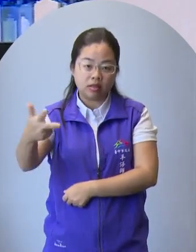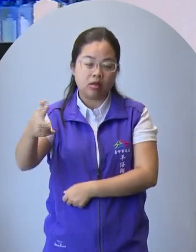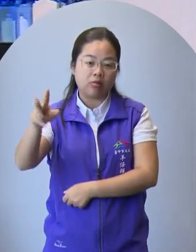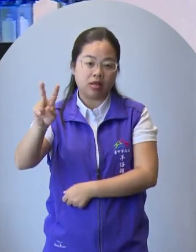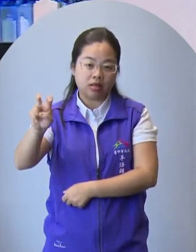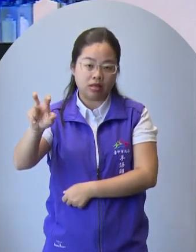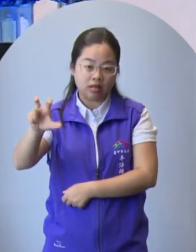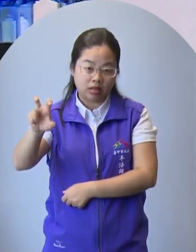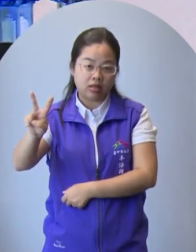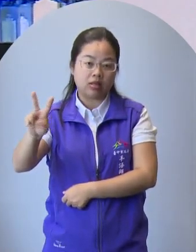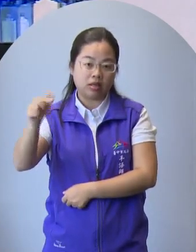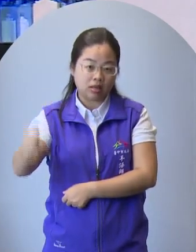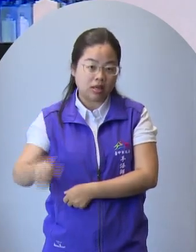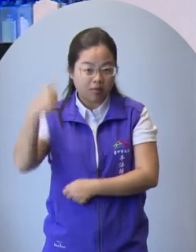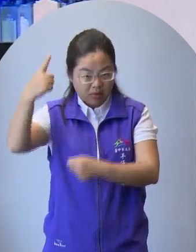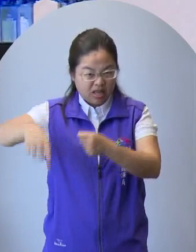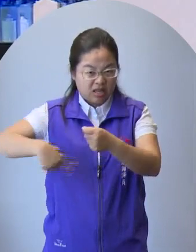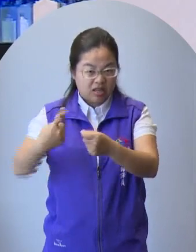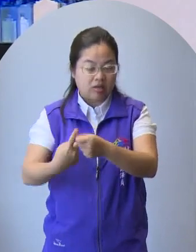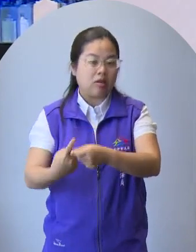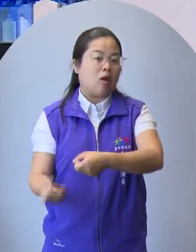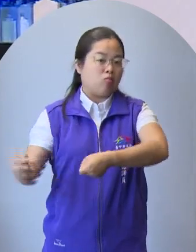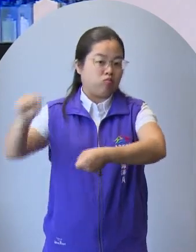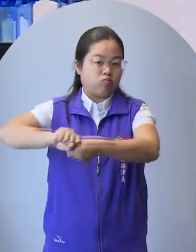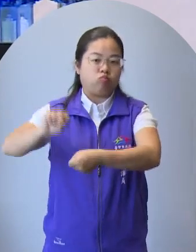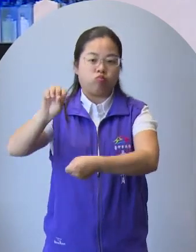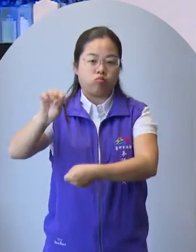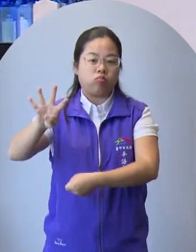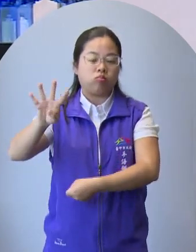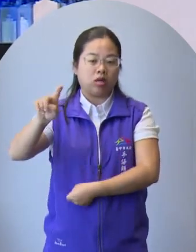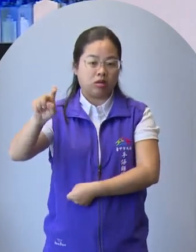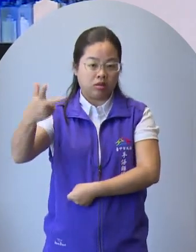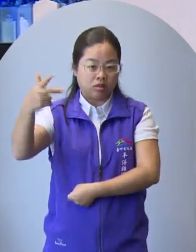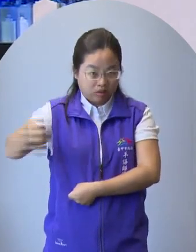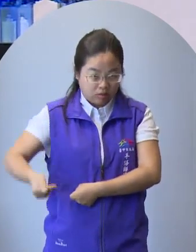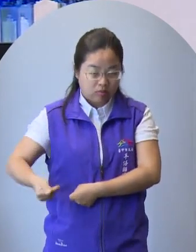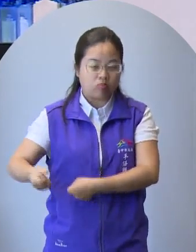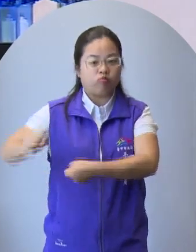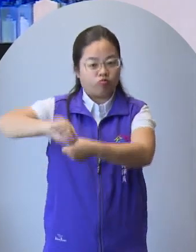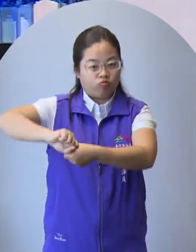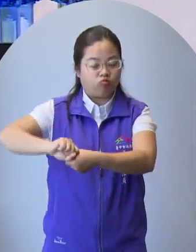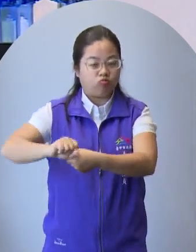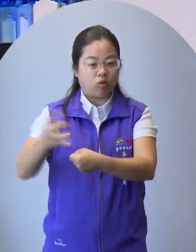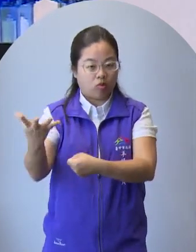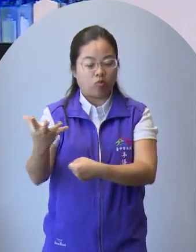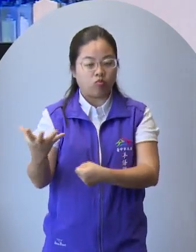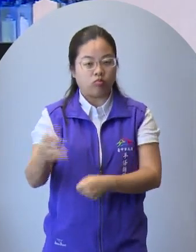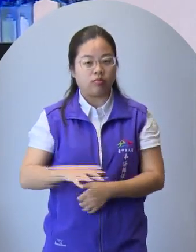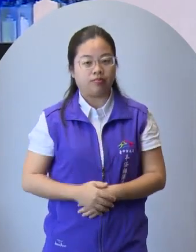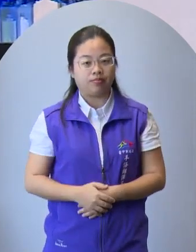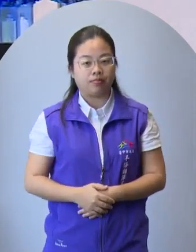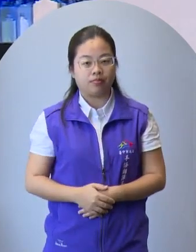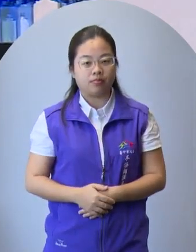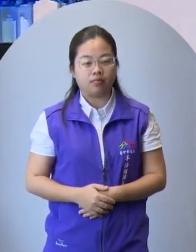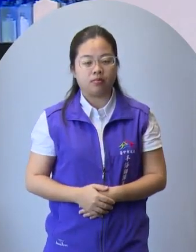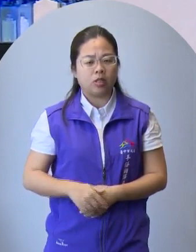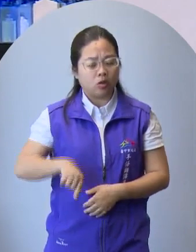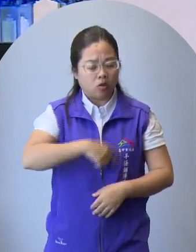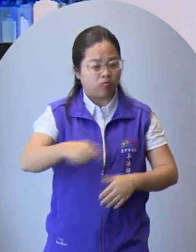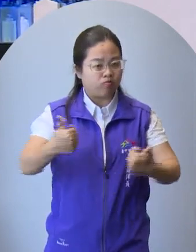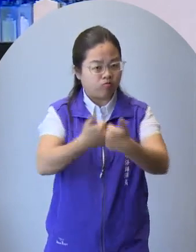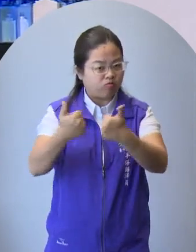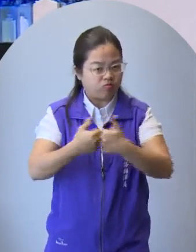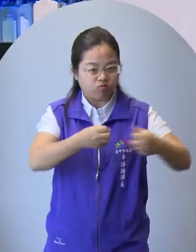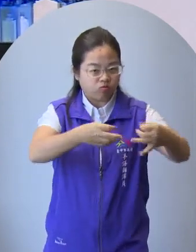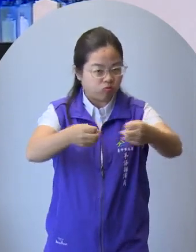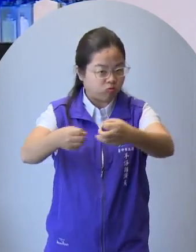2772亿哈，明年比今年要增加417亿。可是我们决定，我们经过这个重大讨论以